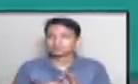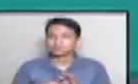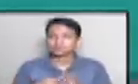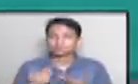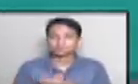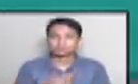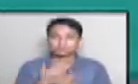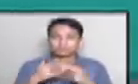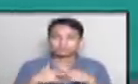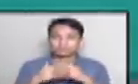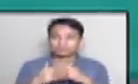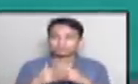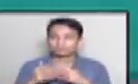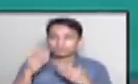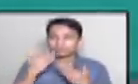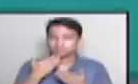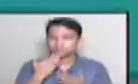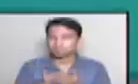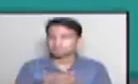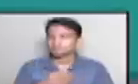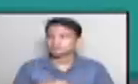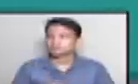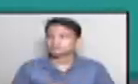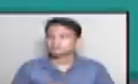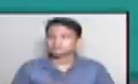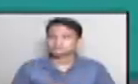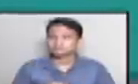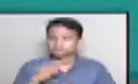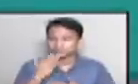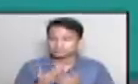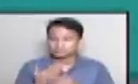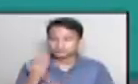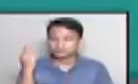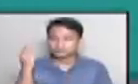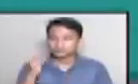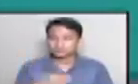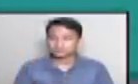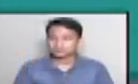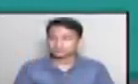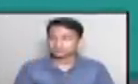Engineering Works. Magandang tanghali po, Ms. Magtibay. Madam.